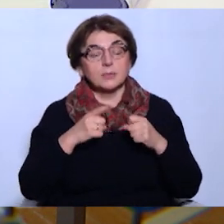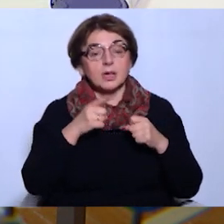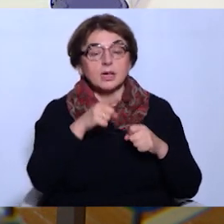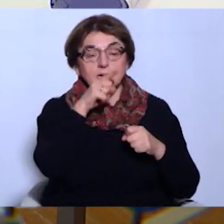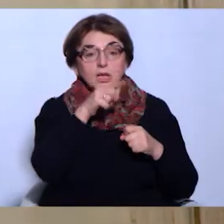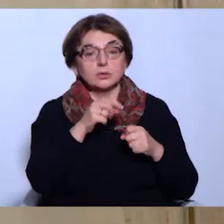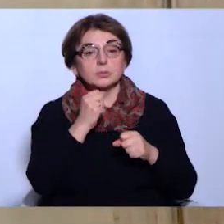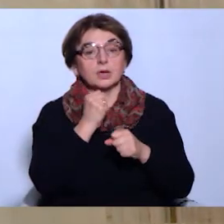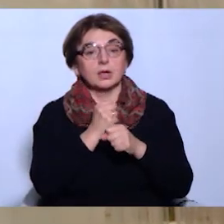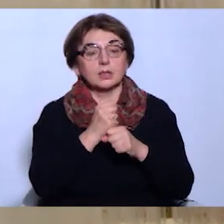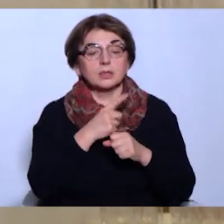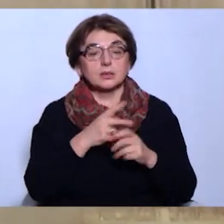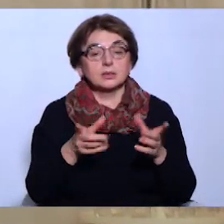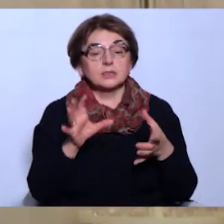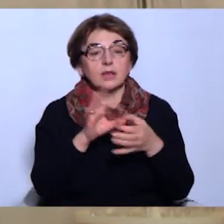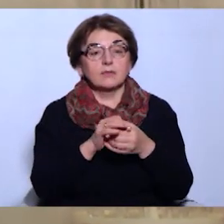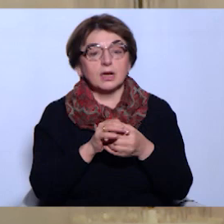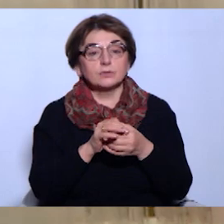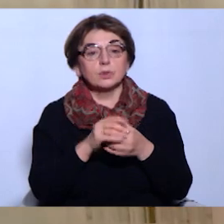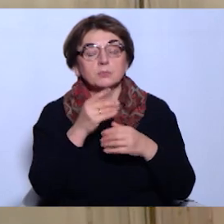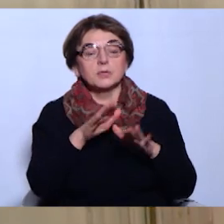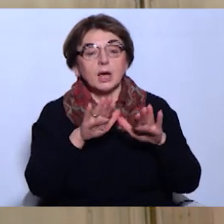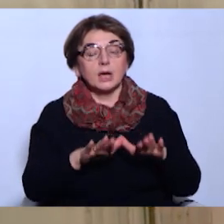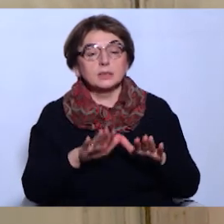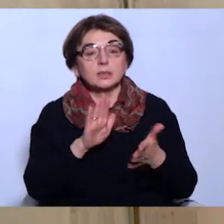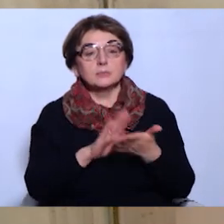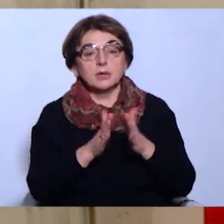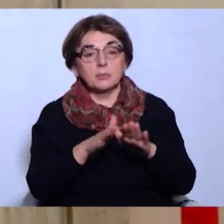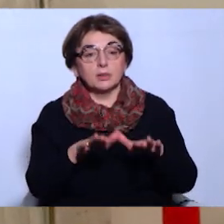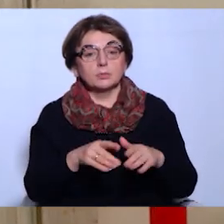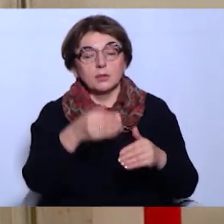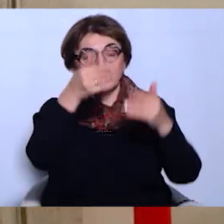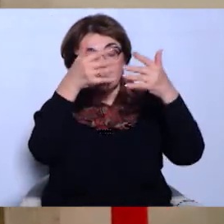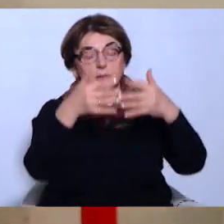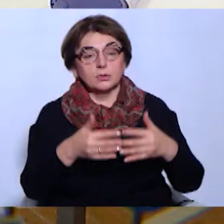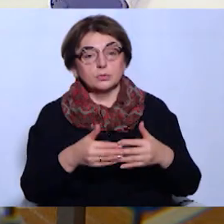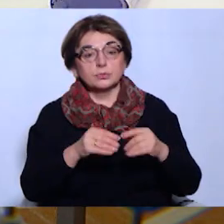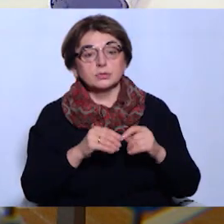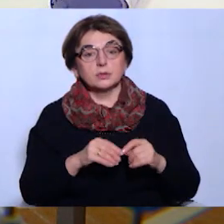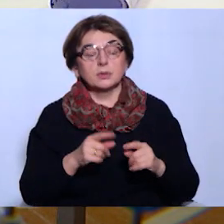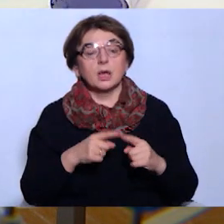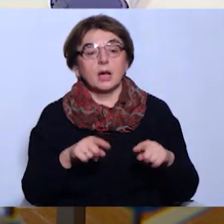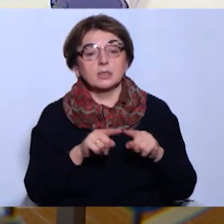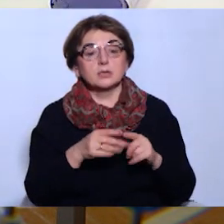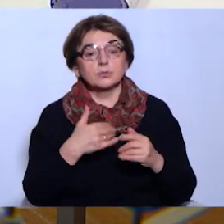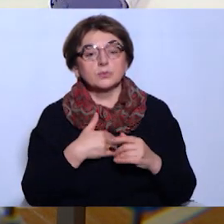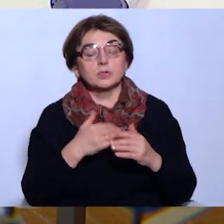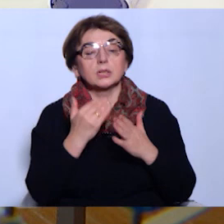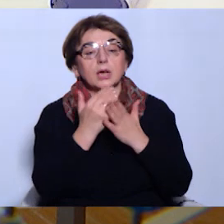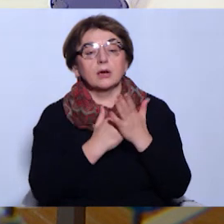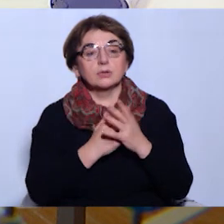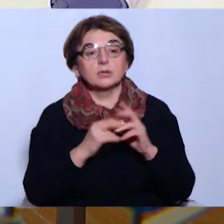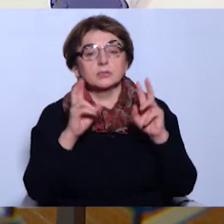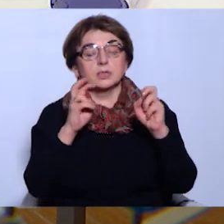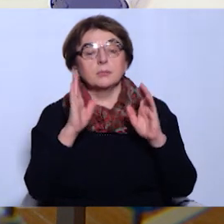აღნაგობა დავაკავშიროთ მის ადგილმდებარეობასთან პერიოდულობის სისტემაში. გარდა ამისა, ჩვენი დღევანდელი გაკვეთილის თემები